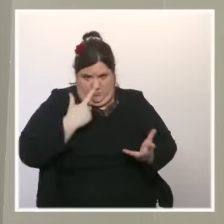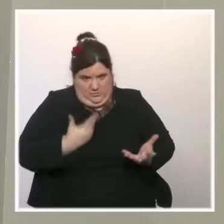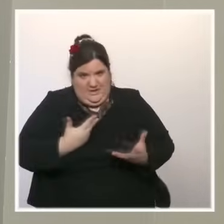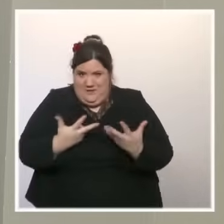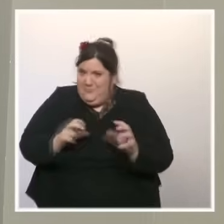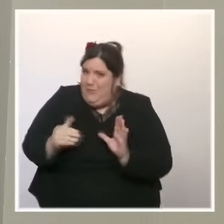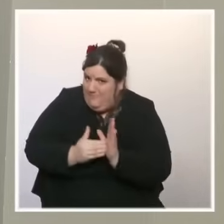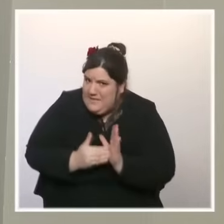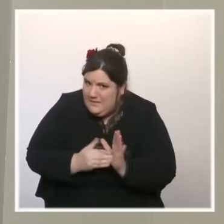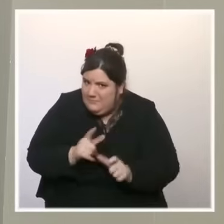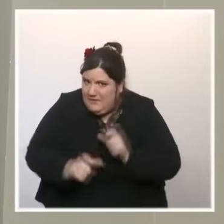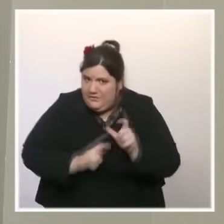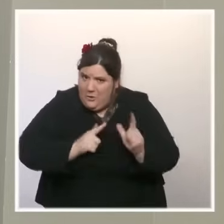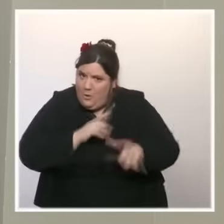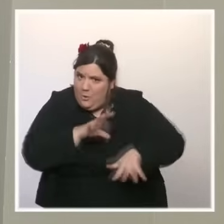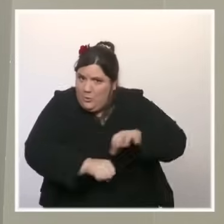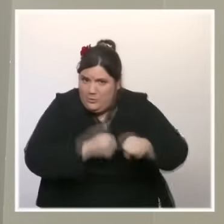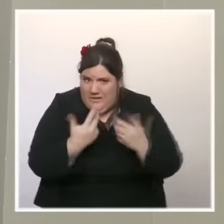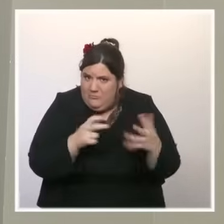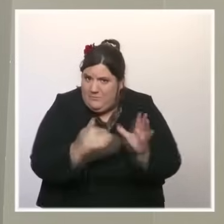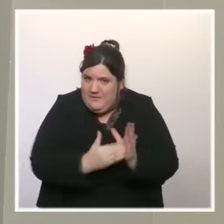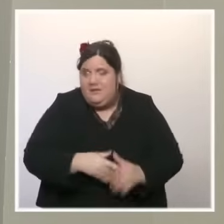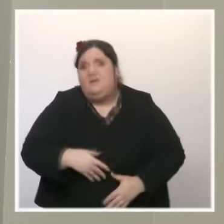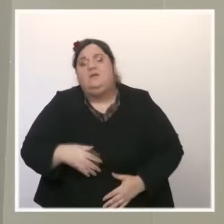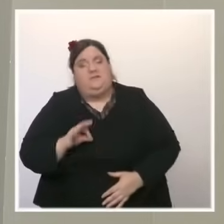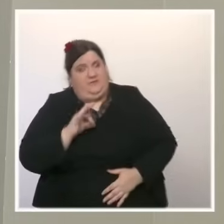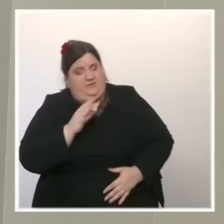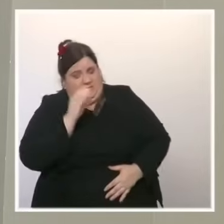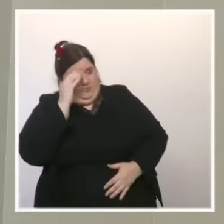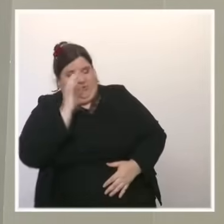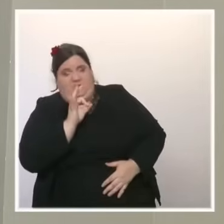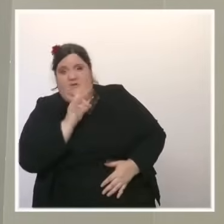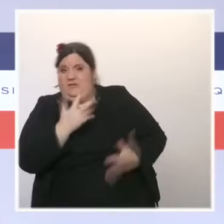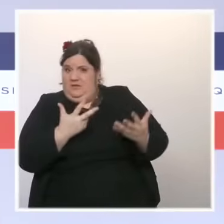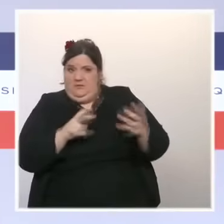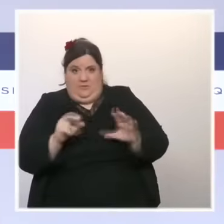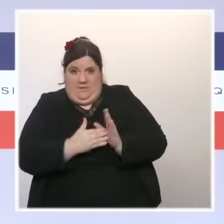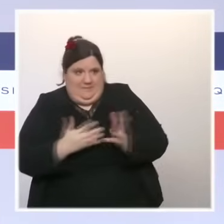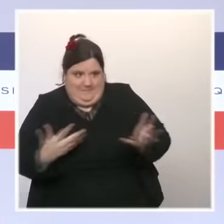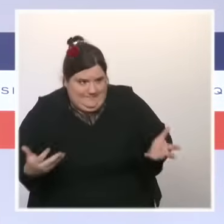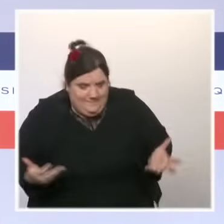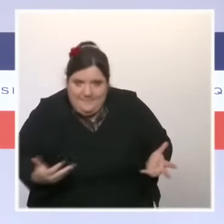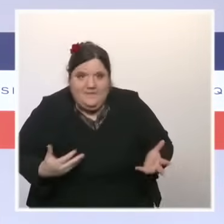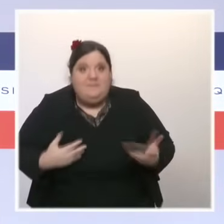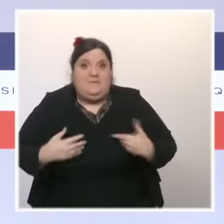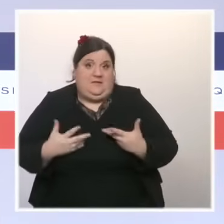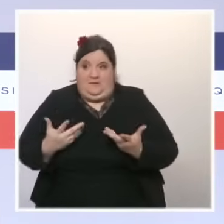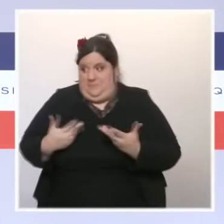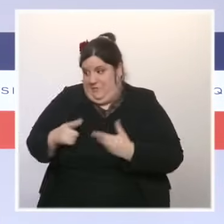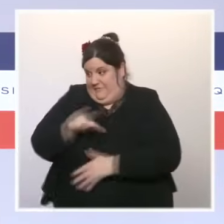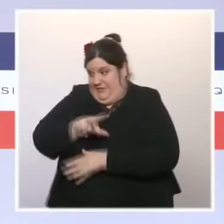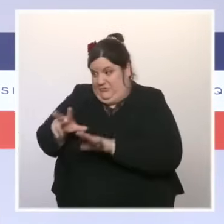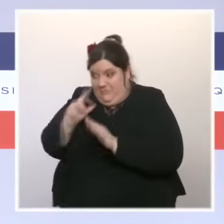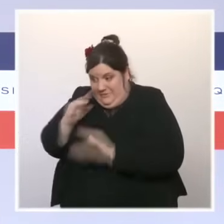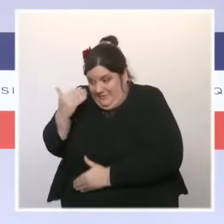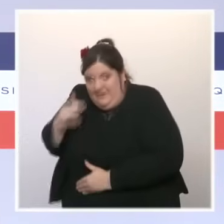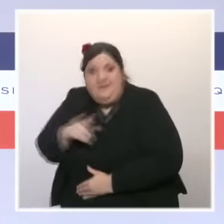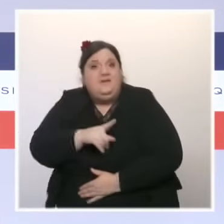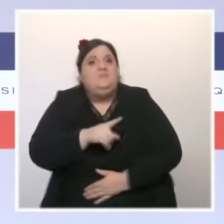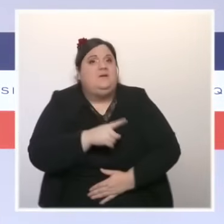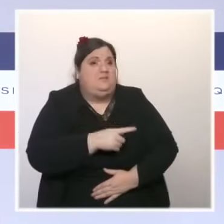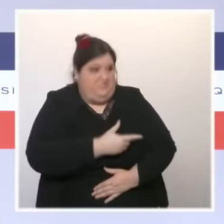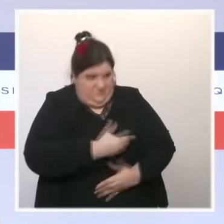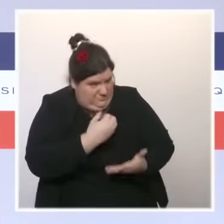vous avez le décompte absolu, mais j'entends. Je vous dis déjà sur les 8, les 28. Si, j'ai l'information que je viens de vous donner, qui est extrêmement importante.